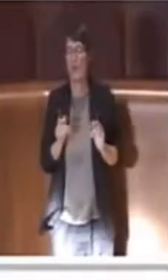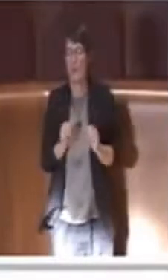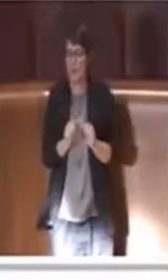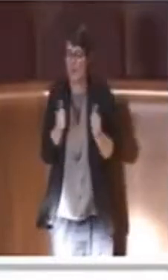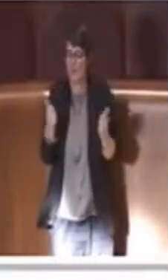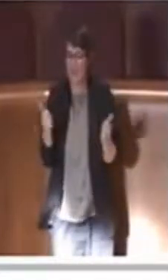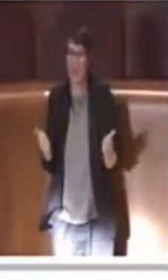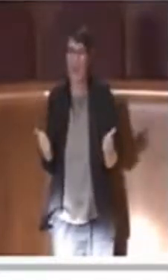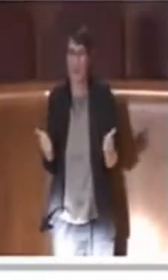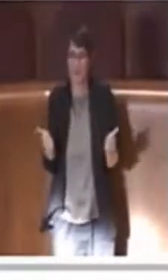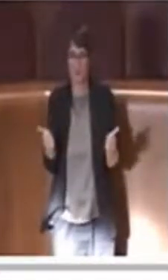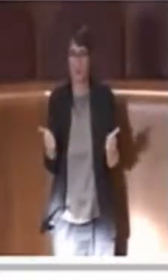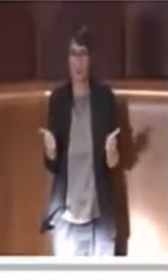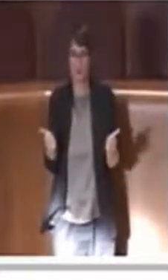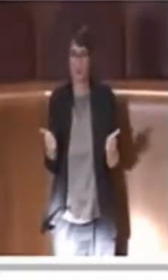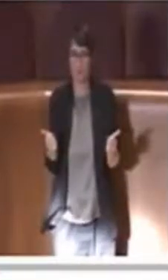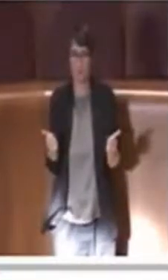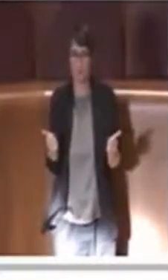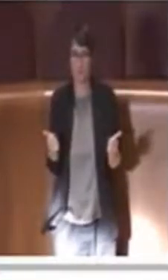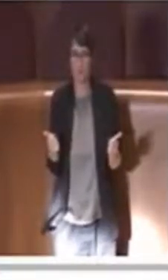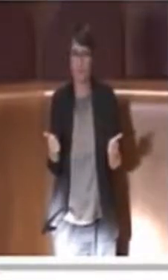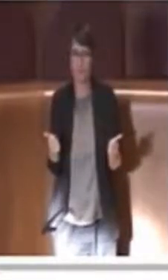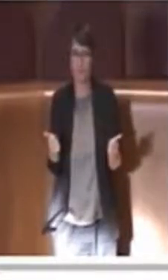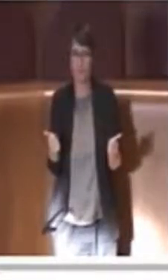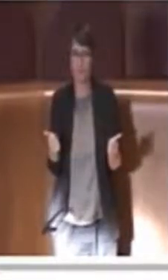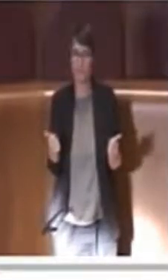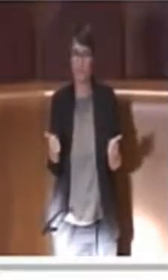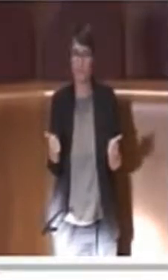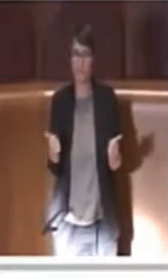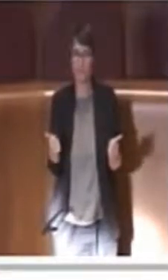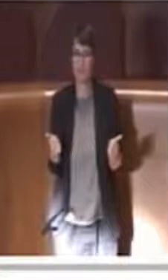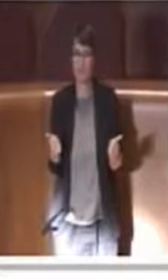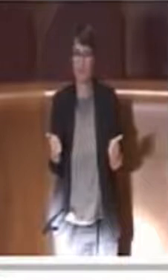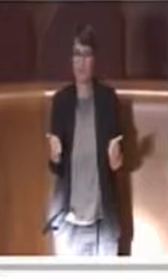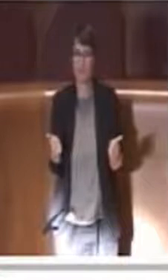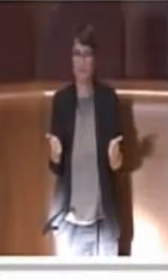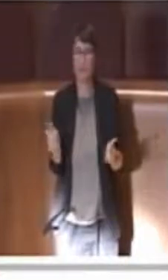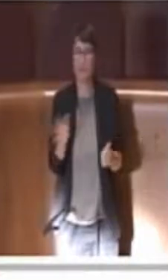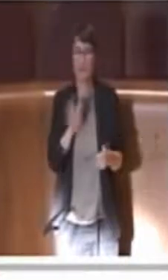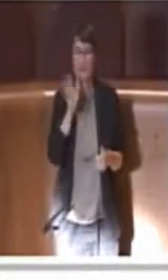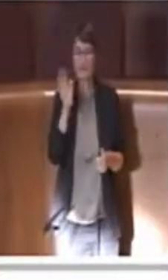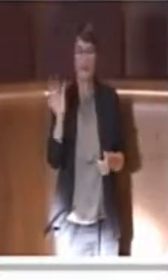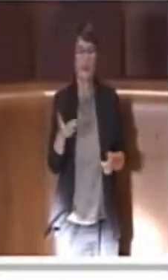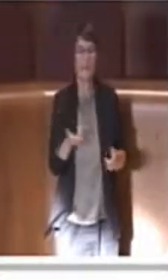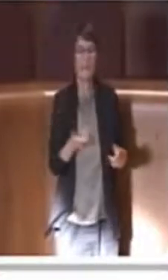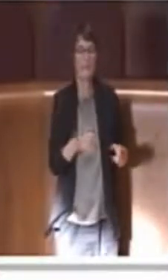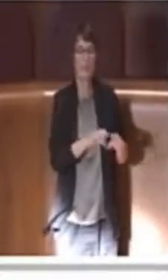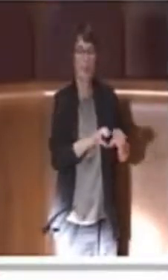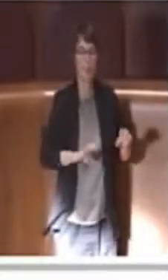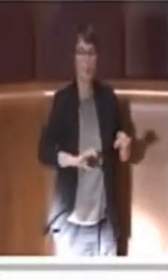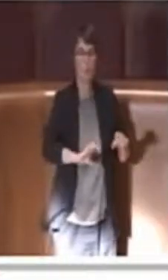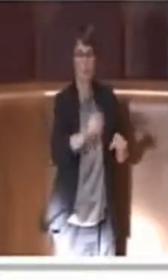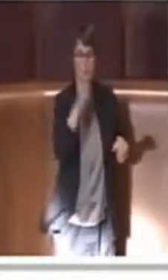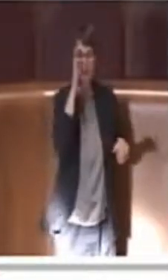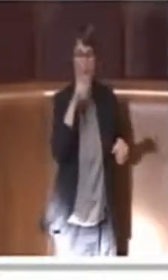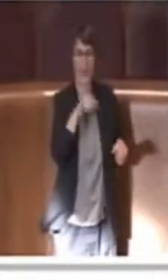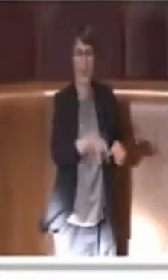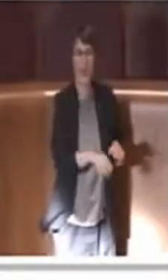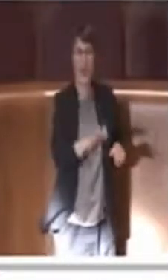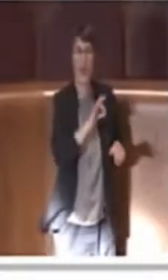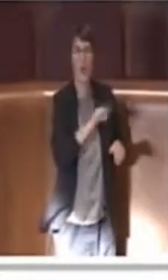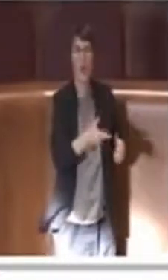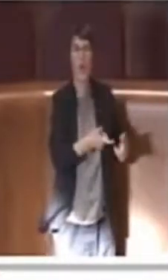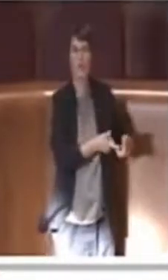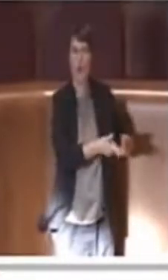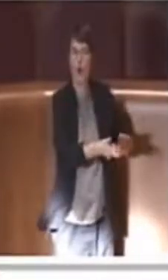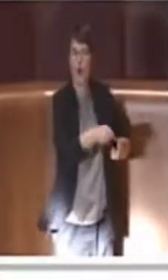diversi, perché quando ad esempio è la rete idrica o fognaria che scava, quello non è un